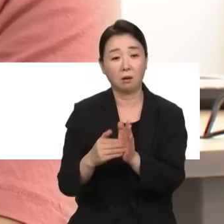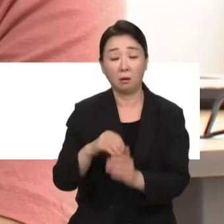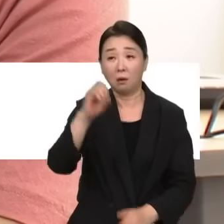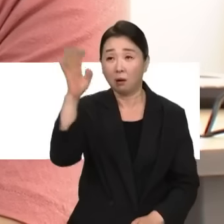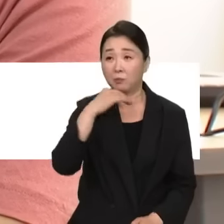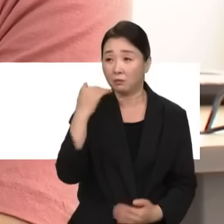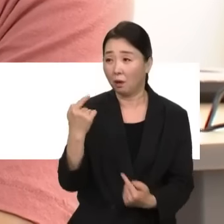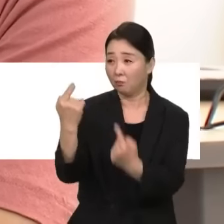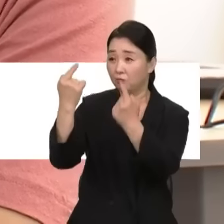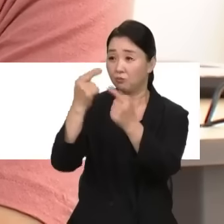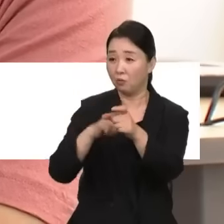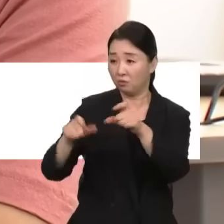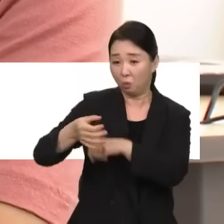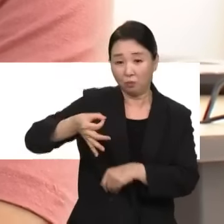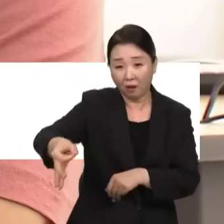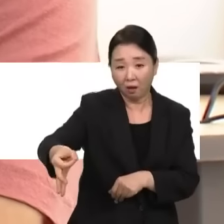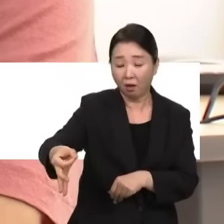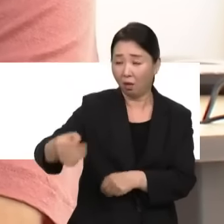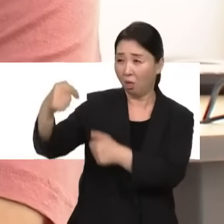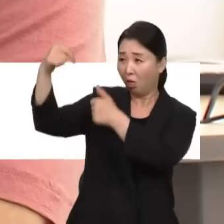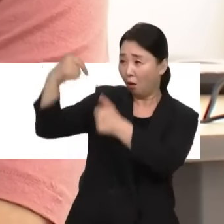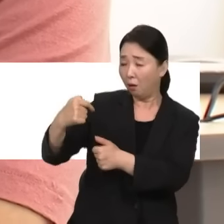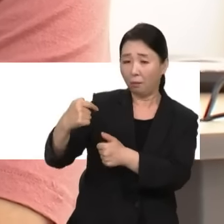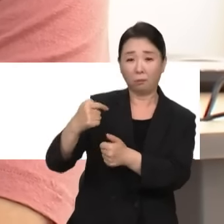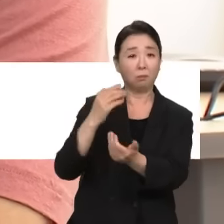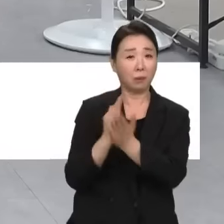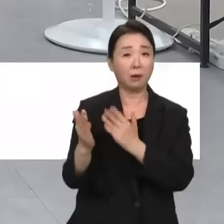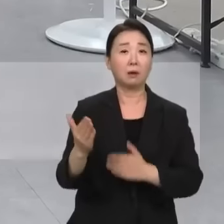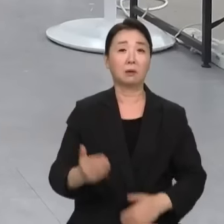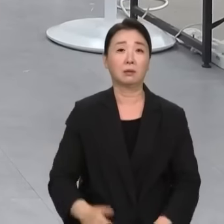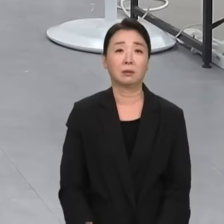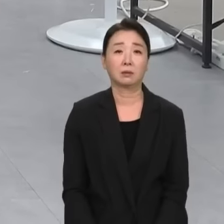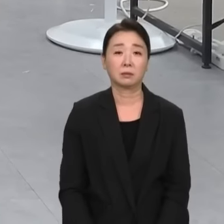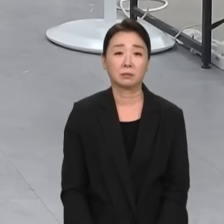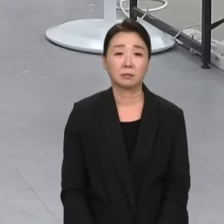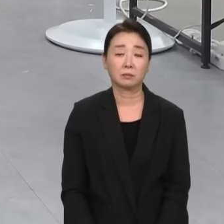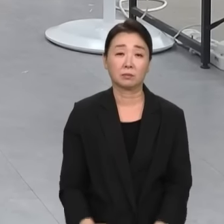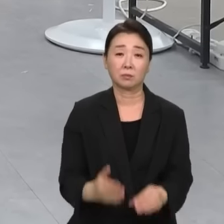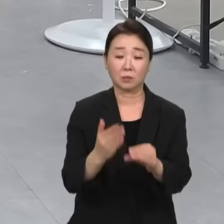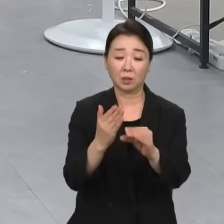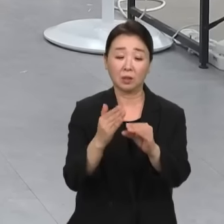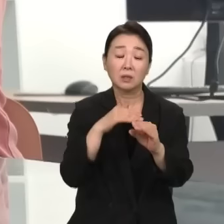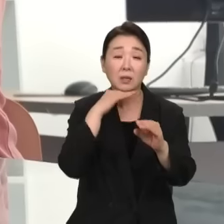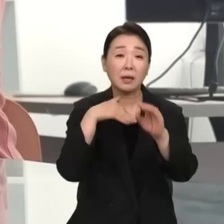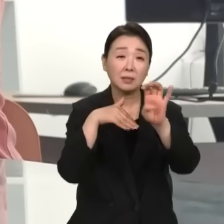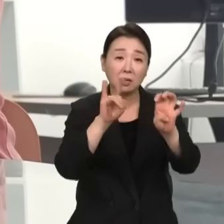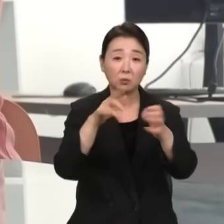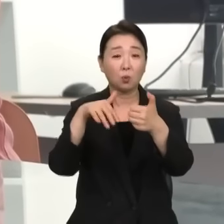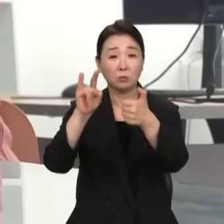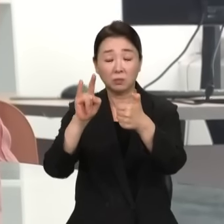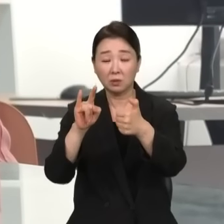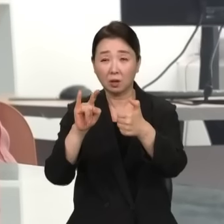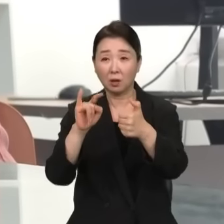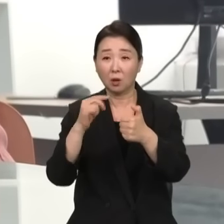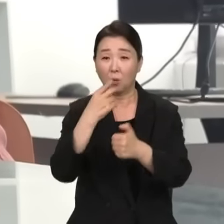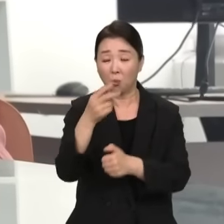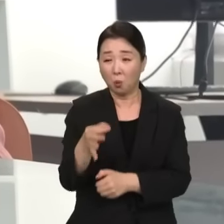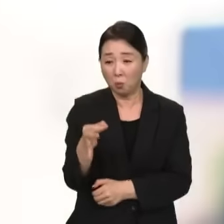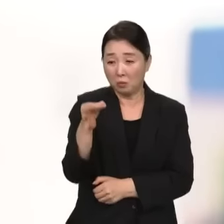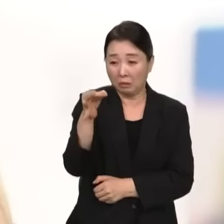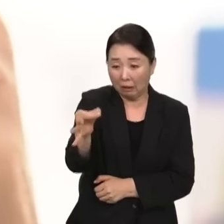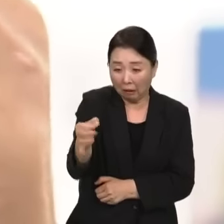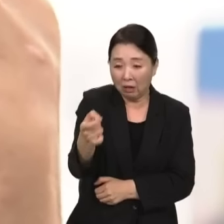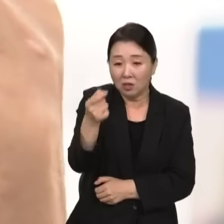되니까 더 내라. 그거는 모순된 부분이 아닐까. 중장년층이 보험료는 덜 내고 혜택은 더 받았다는